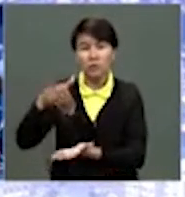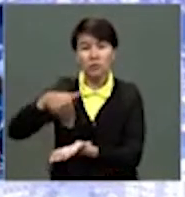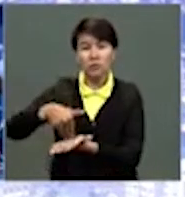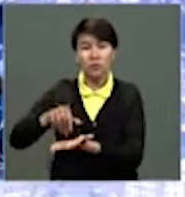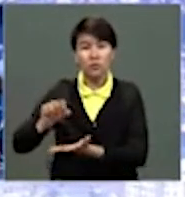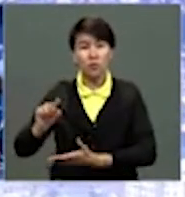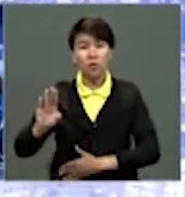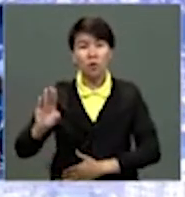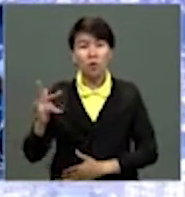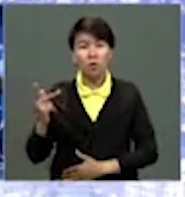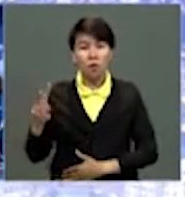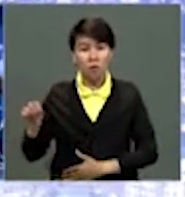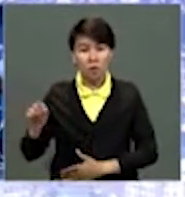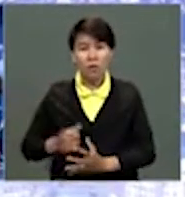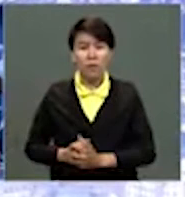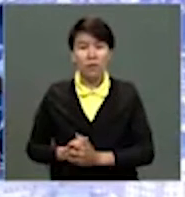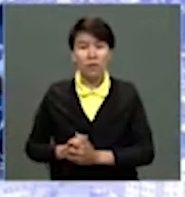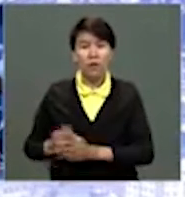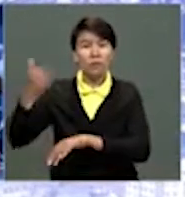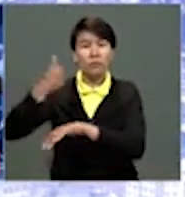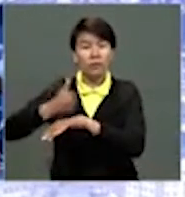ถ้าพี่จะเกิดขึ้นเร็วๆนะครับสุดท้ายค่ะให้ท่านประสบความประเด็นเพิ่มเติมถึงประชาชนที่ติดตามการแถลงข่าววันนี้ค่ะทั้งหมดทั้งปวงไม่ว่าจะเป็นการป้องกันภัยนอกประเทศภายในประเทศนะครับทุกๆอย่างสปกนะครับโดยท่านผอ.ศปภ.ท่านเสด็จประยุทธ์จันทร์โอชาท่านก็ก็ให้ความสำคัญและก็ก็ให้มอบเป็นเป็นนโยบายสู่การปฏิบัติผ่านข้อต่อต่างๆของภาครัฐของกระทรวงต่างๆทำกันอย่างเต็มที่ครับแต่ที่สำคัญที่สุดที่ผมจะต้องขอพี่น้องประชาชนทุกๆท่านปราการที่สำคัญที่สุดที่จะป้องกันโรคได้ไม่ได้อยู่ที่ขอบรั้วชายแดนไม่ได้อยู่ที่เรื่องของภาครัฐไม่อยู่ที่ทบวงกระทรวงทบวงกรมต่างๆจะอยู่ที่หน้ากากผ้าหน้ากากอนามัยอยู่ที่ร่างกายของท่านที่ปลอดภัยอยู่ที่การล้างมึงไปๆอยู่ที่การป้องกันชนบุคคลนะครับต้องฝากทุกท่าน